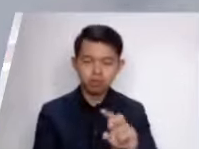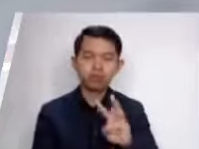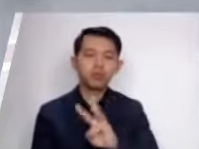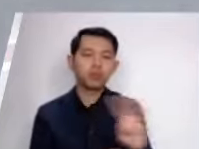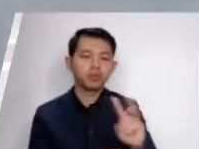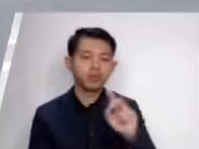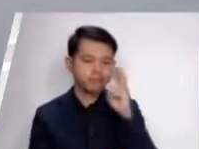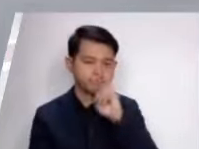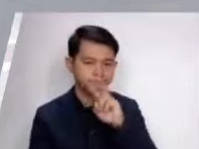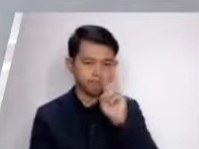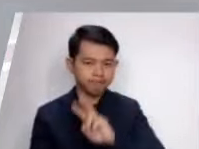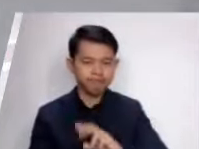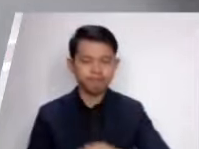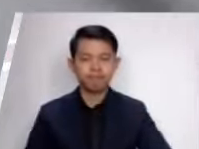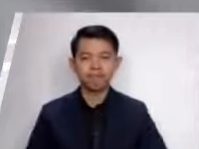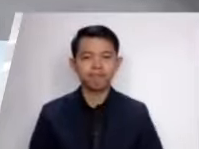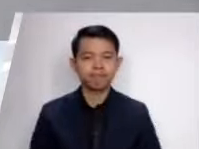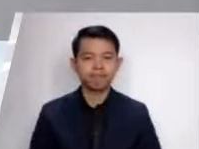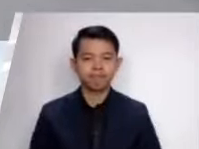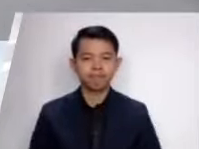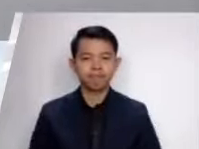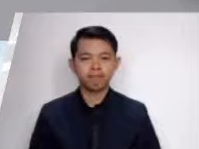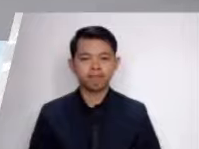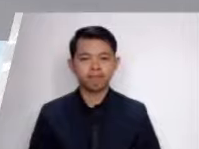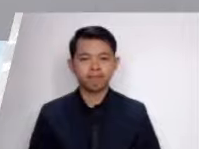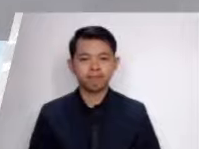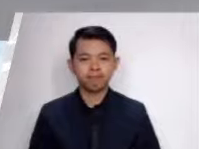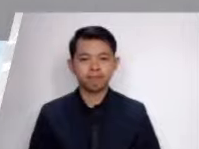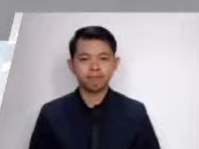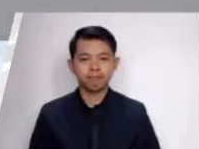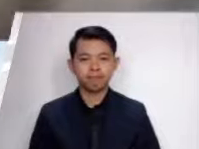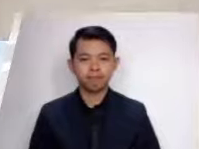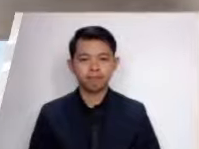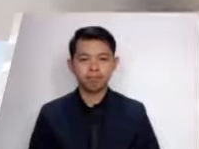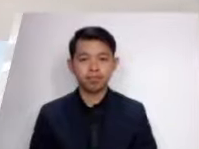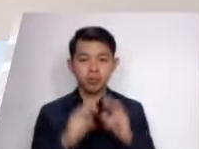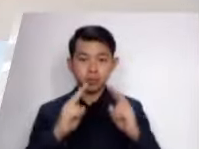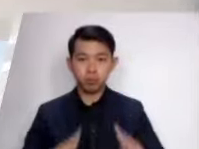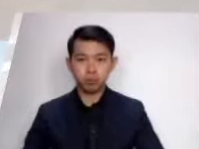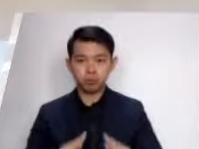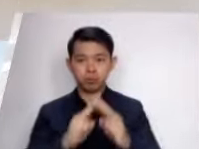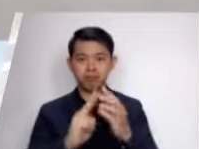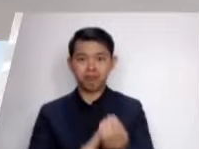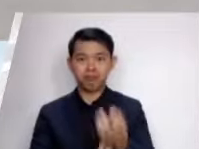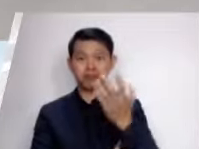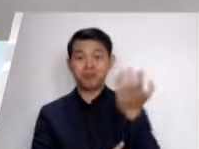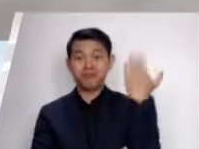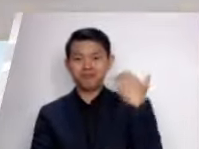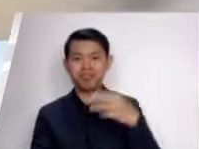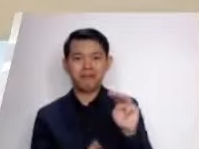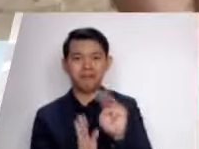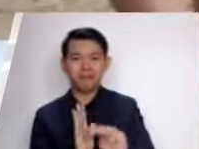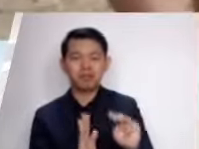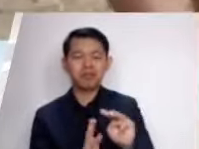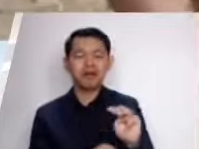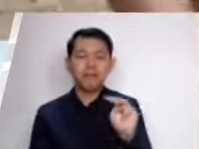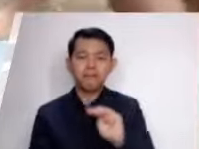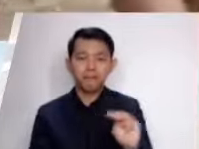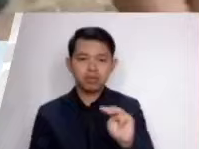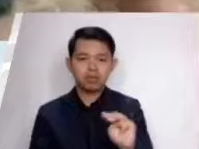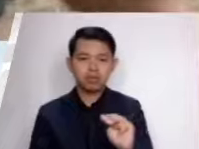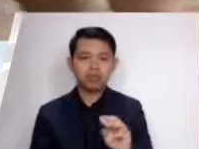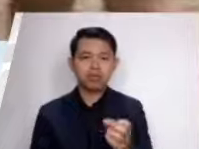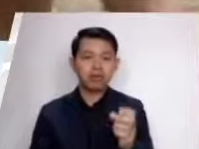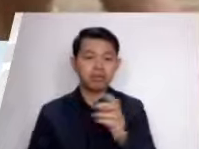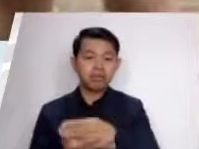Lahar, nagawas na. Nang pumutok ang Bulkang Canlaon noong Lunes, nagkasakit dahil sa abo at amoy ng asupre ang ilang mga